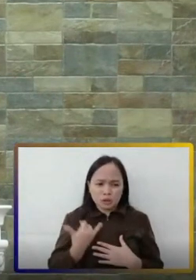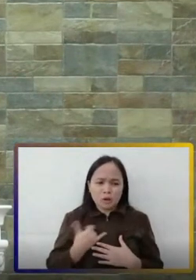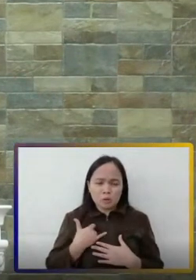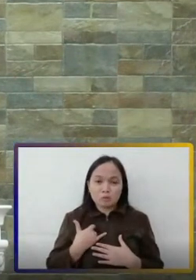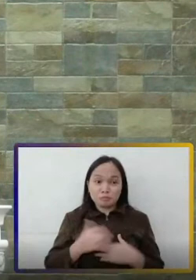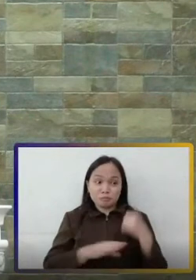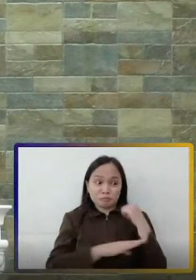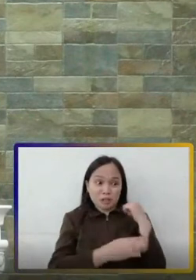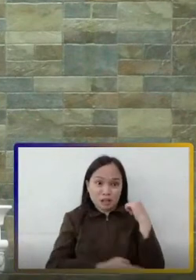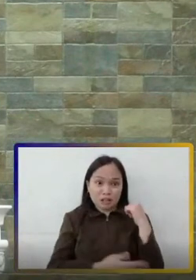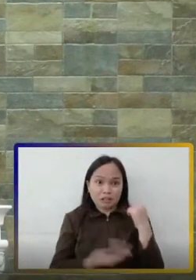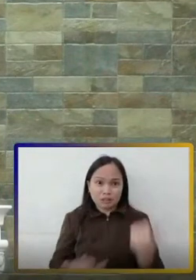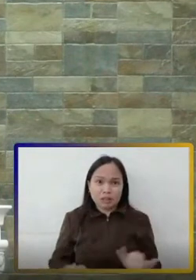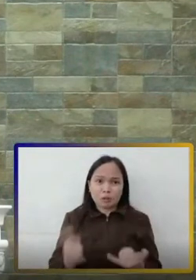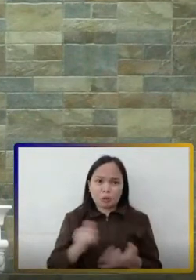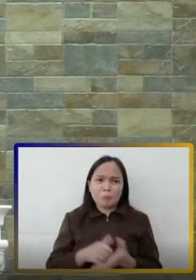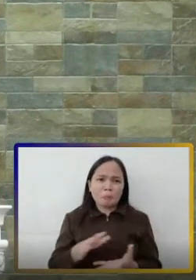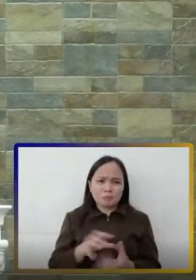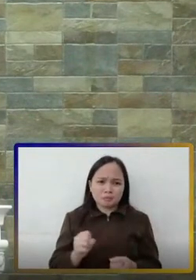Hello, mic test. 1, 2.